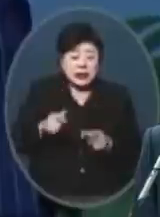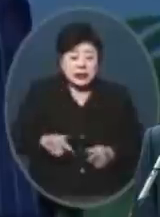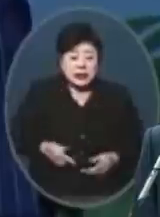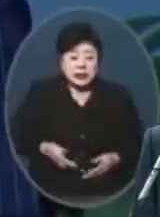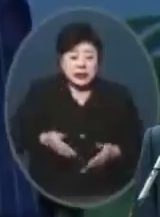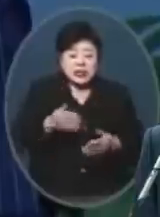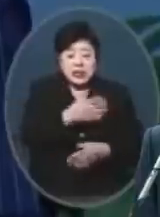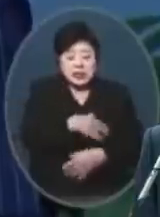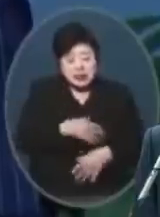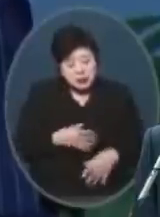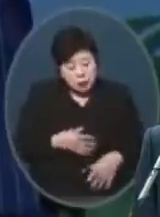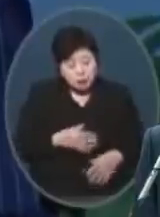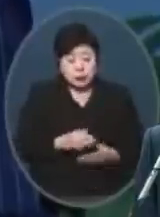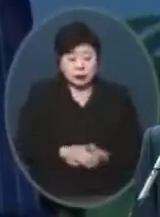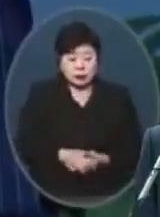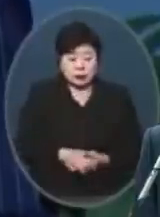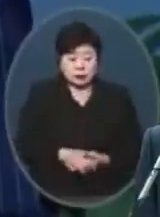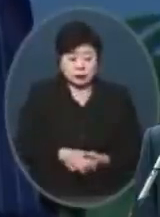없습니다.